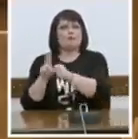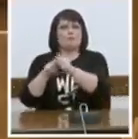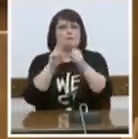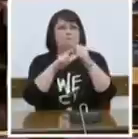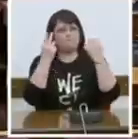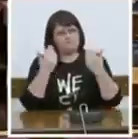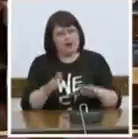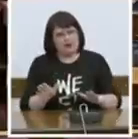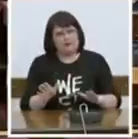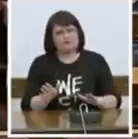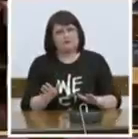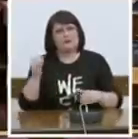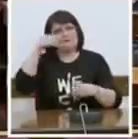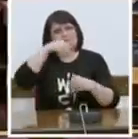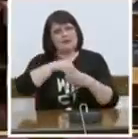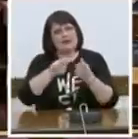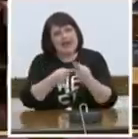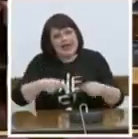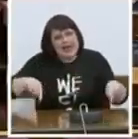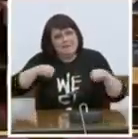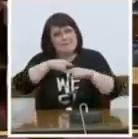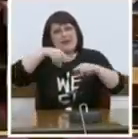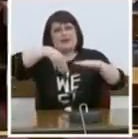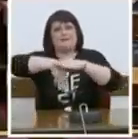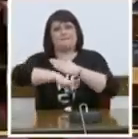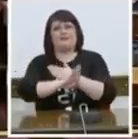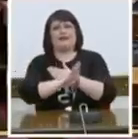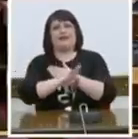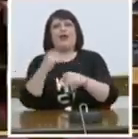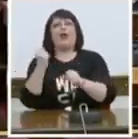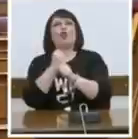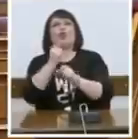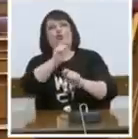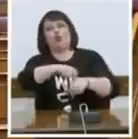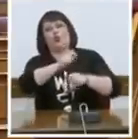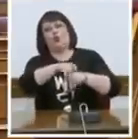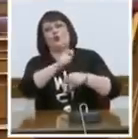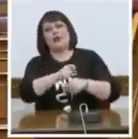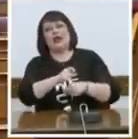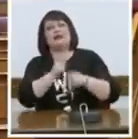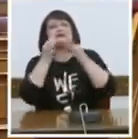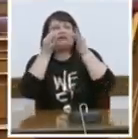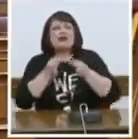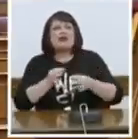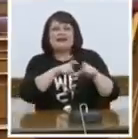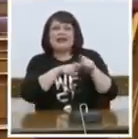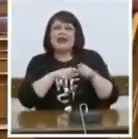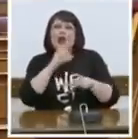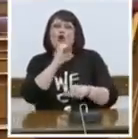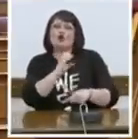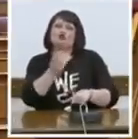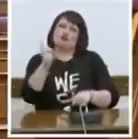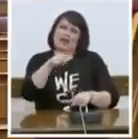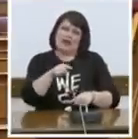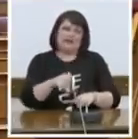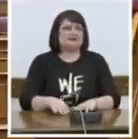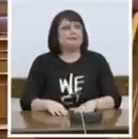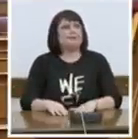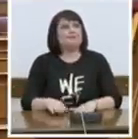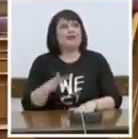τους στο λιμάνι του Πειραιά, στις εργασίες της Κόσκο και του Όλπ. Θέλουμε να